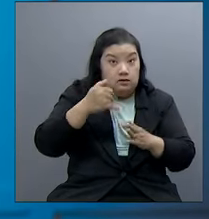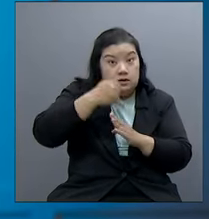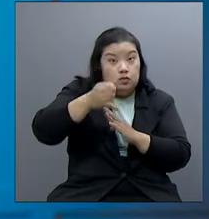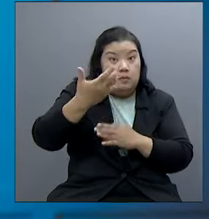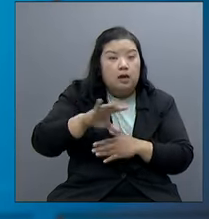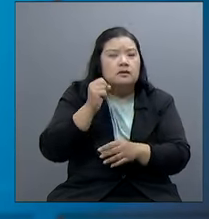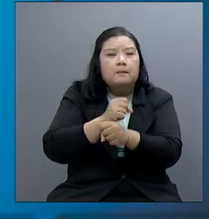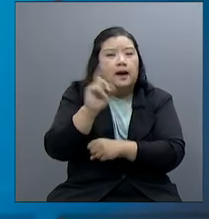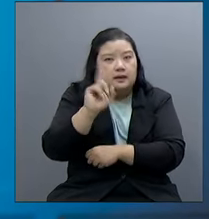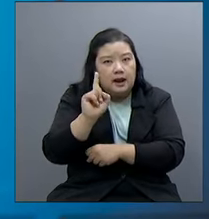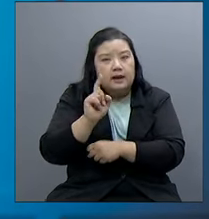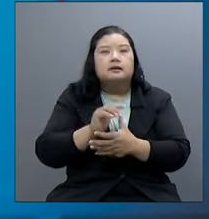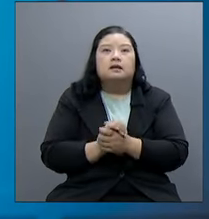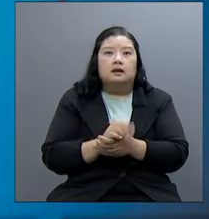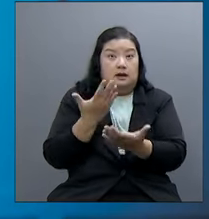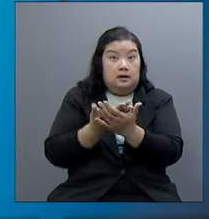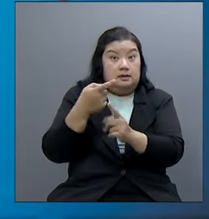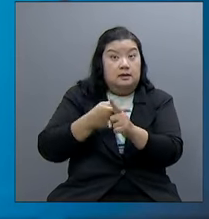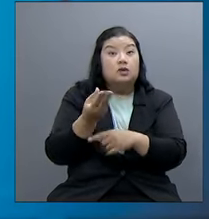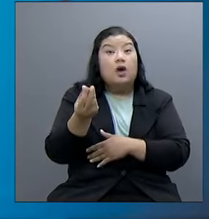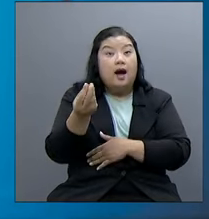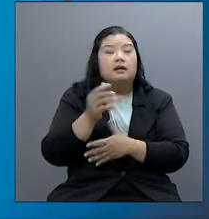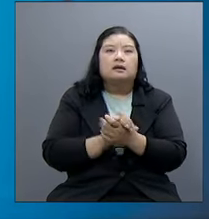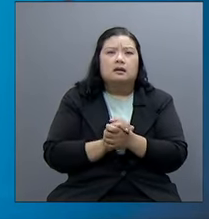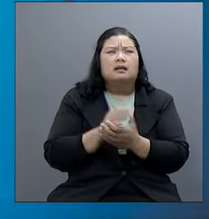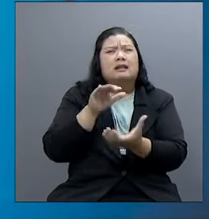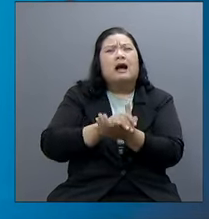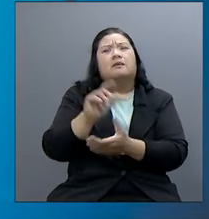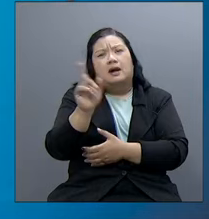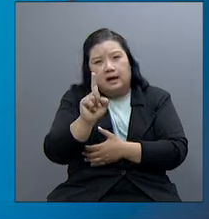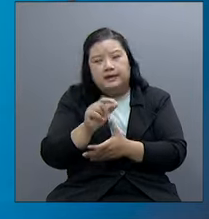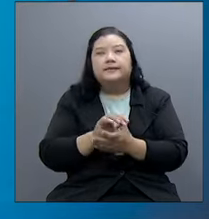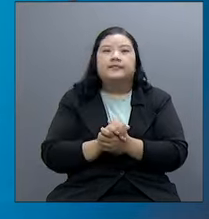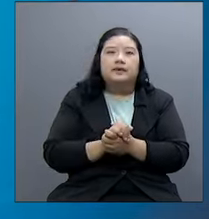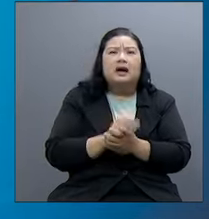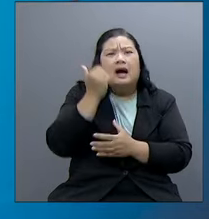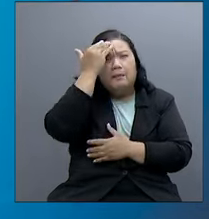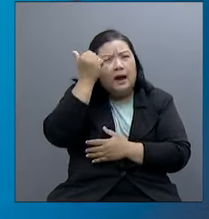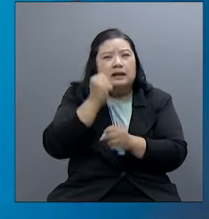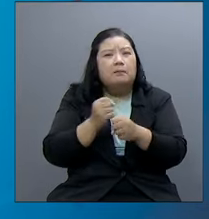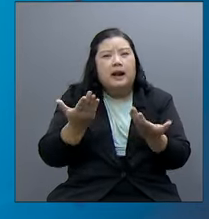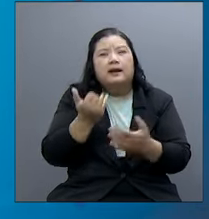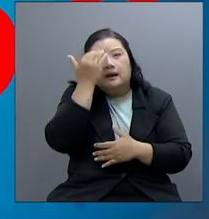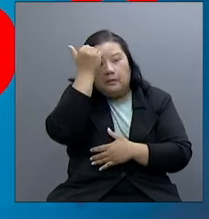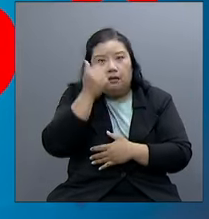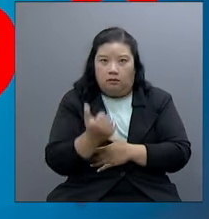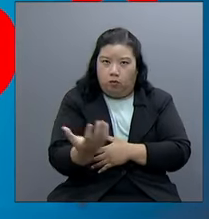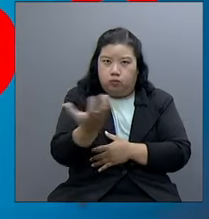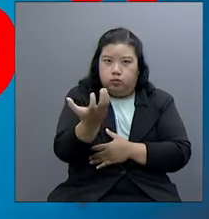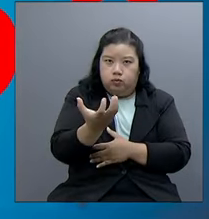ทำงานที่ไหนได้เงิเดือนเทาไ่เมอไรยะแตงงานไปทำอะไรมาทำไม O frozen